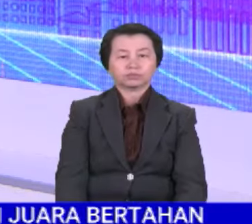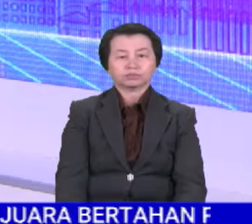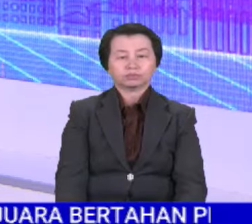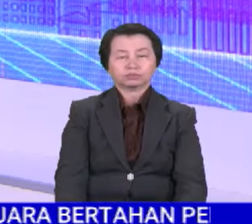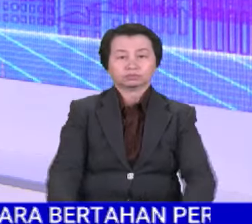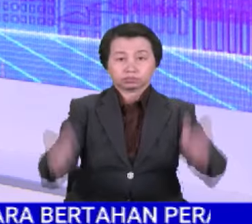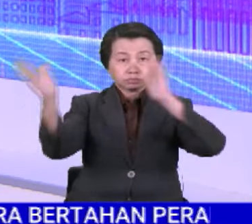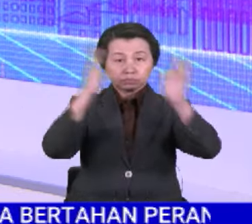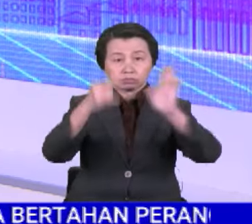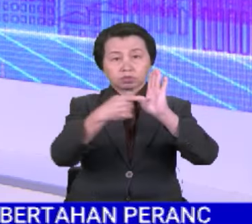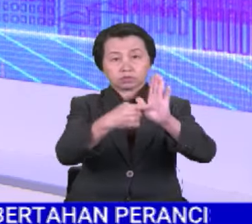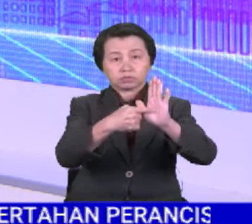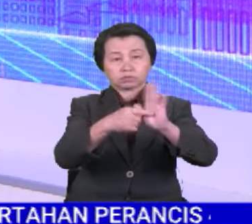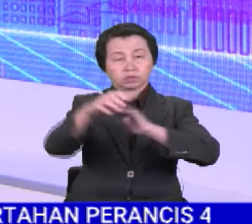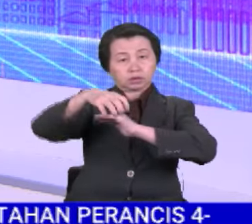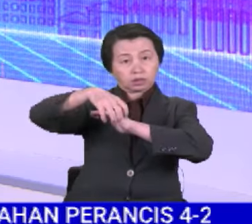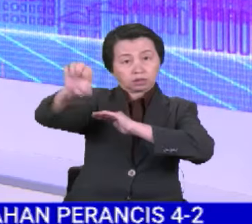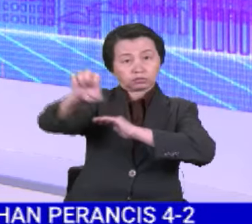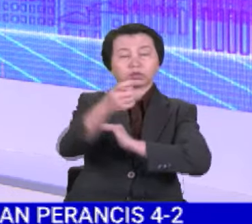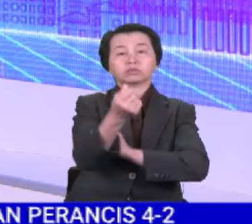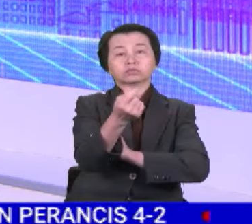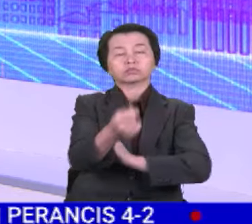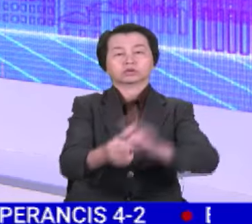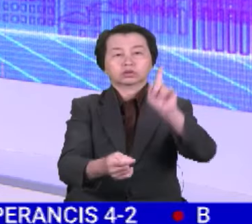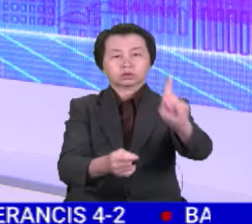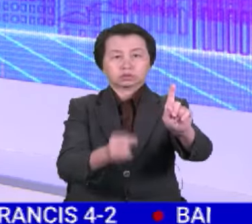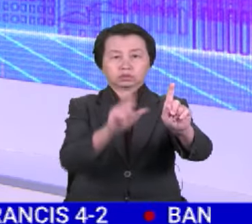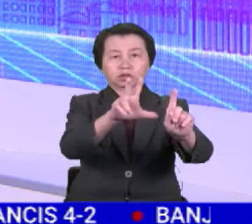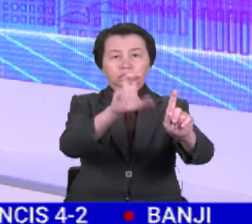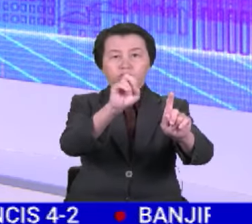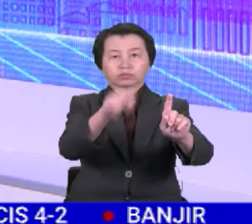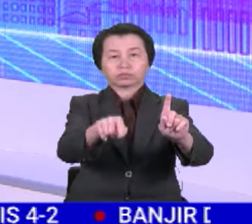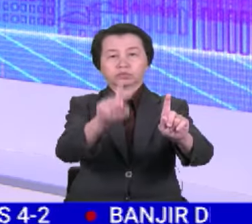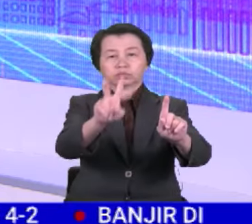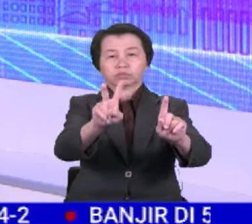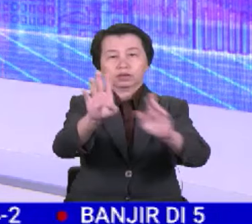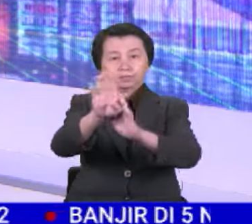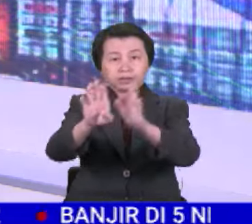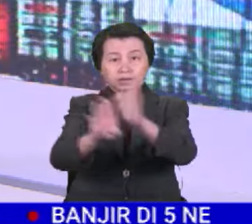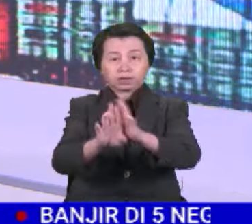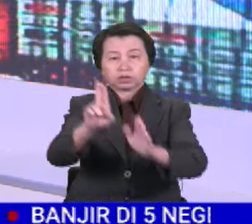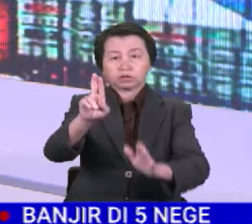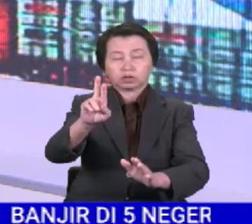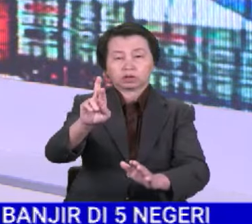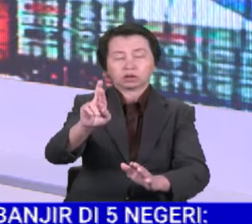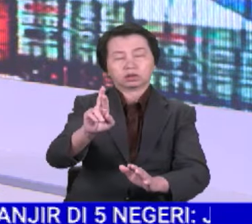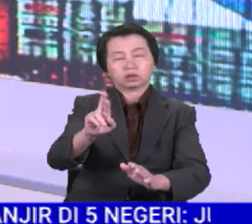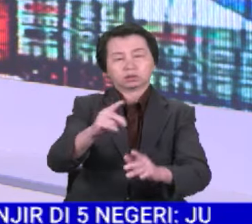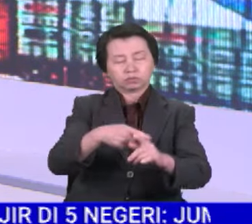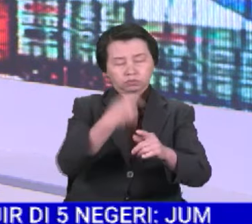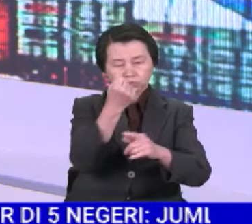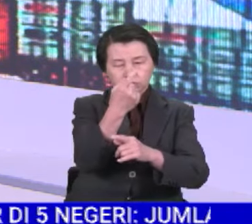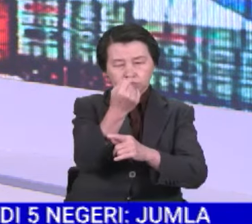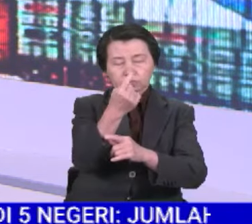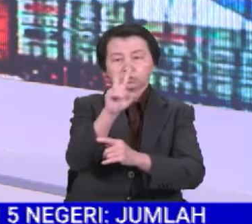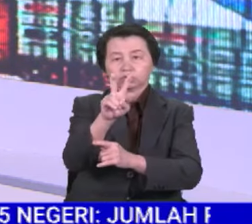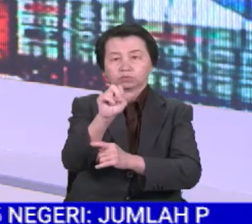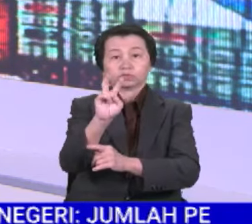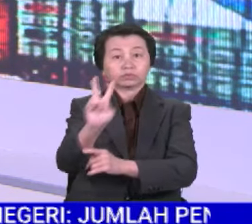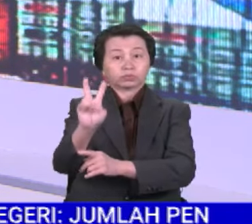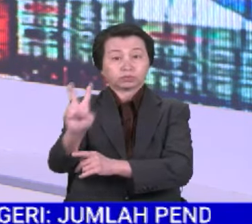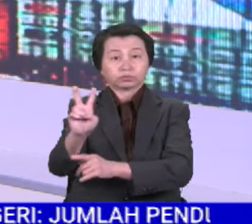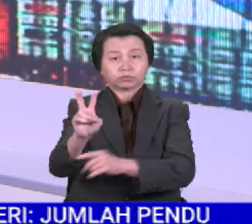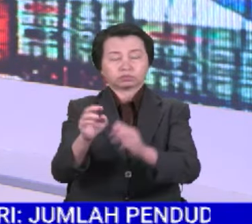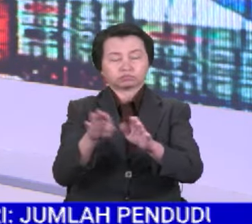Malaysia mencatatkan nilai export berjumlah 130 puluhan dua bidan wingit pada November 2022